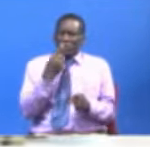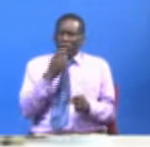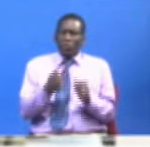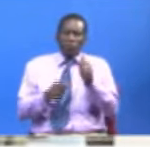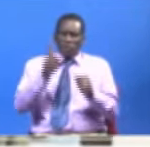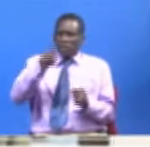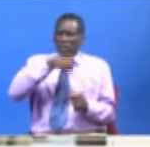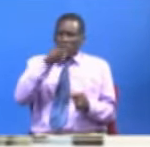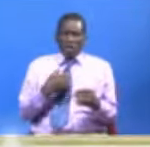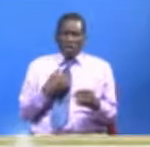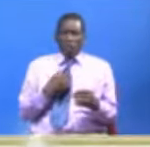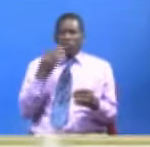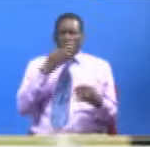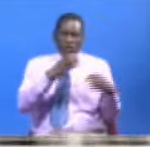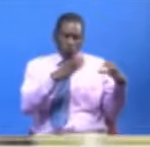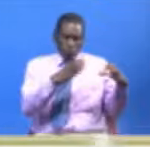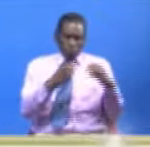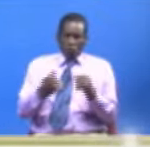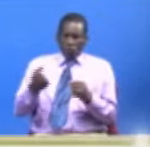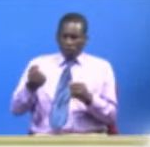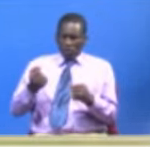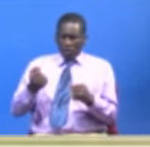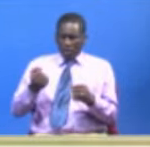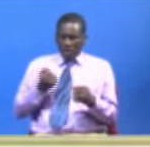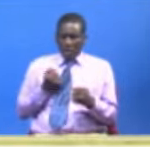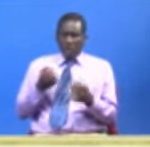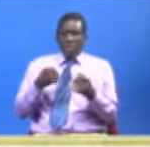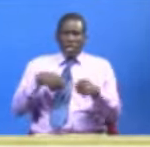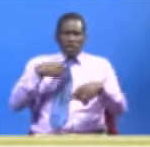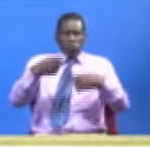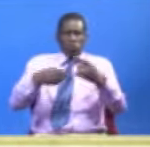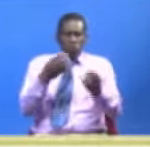here today. So I will say as we continue